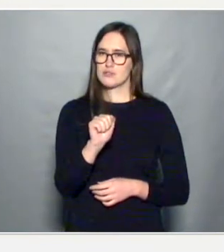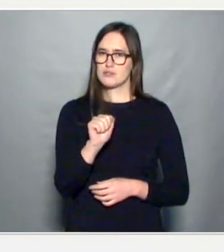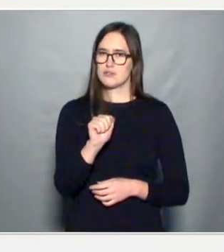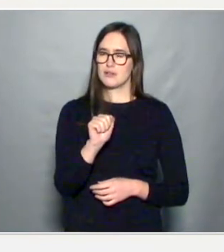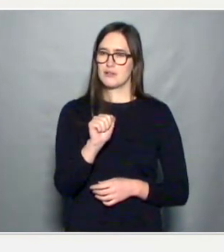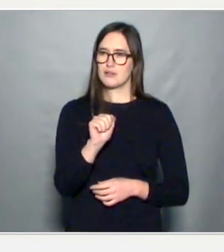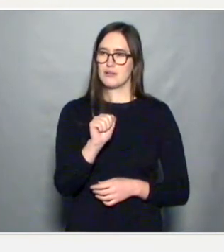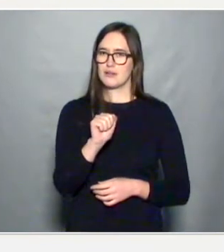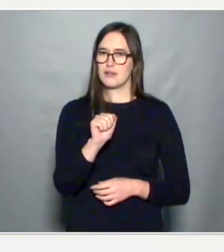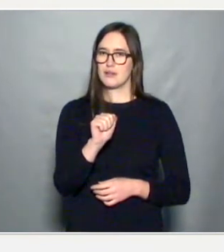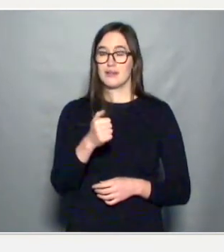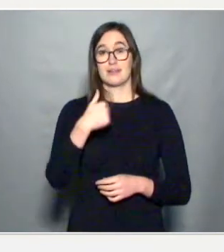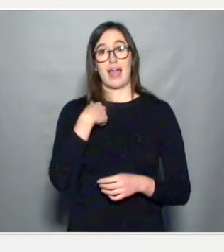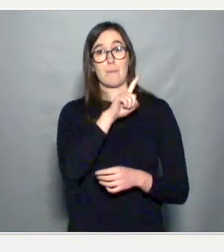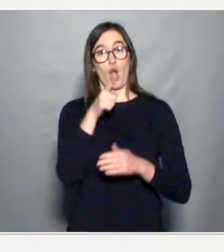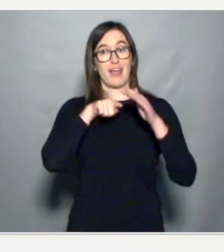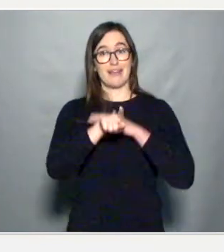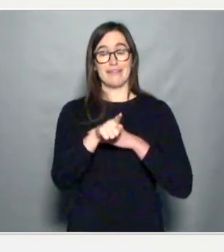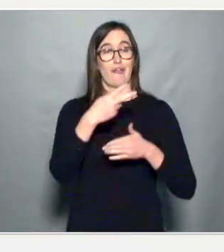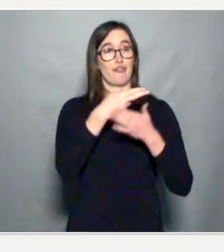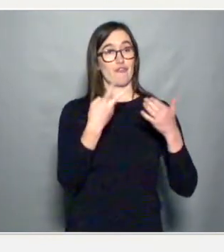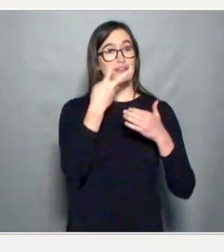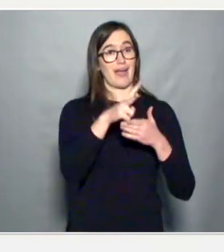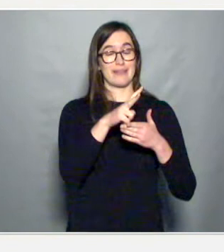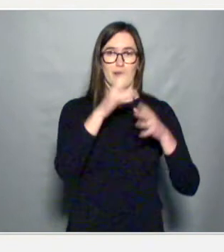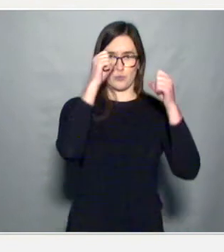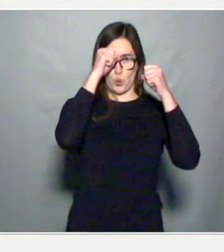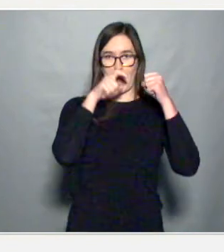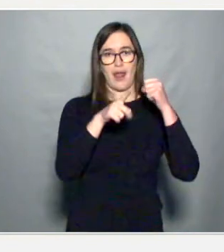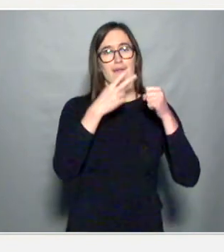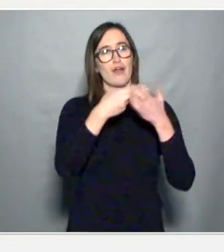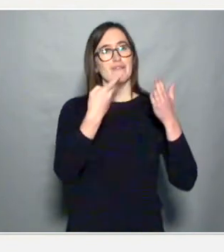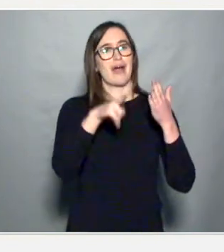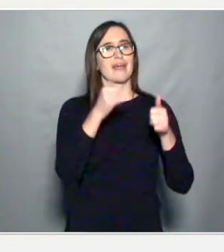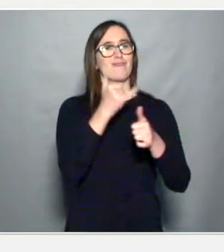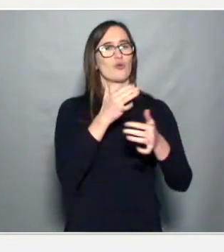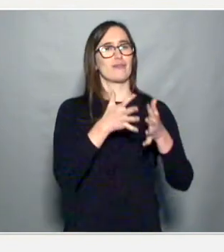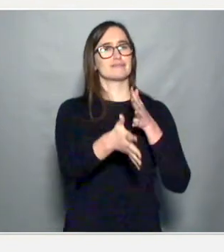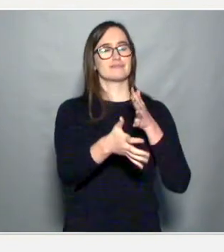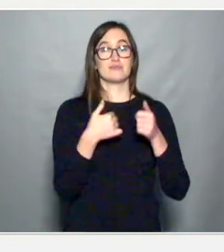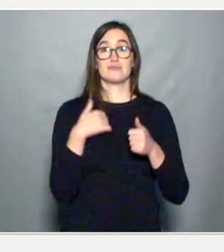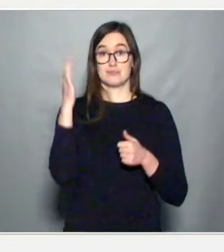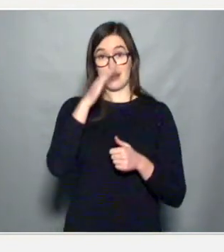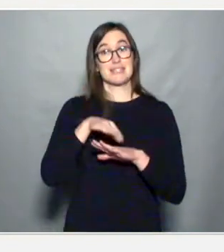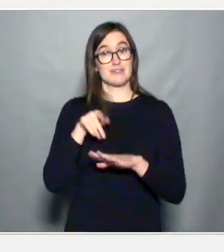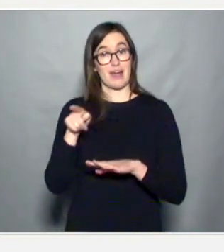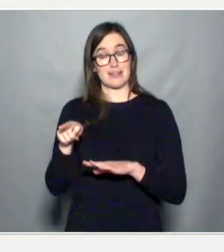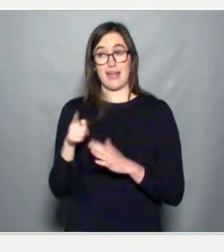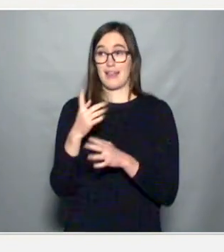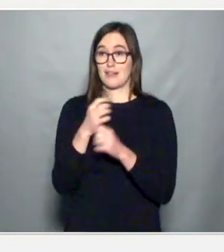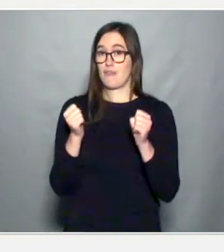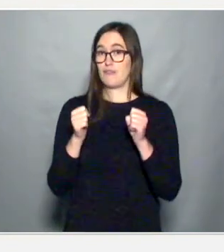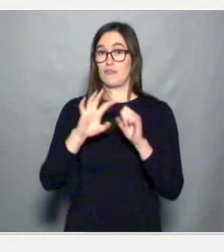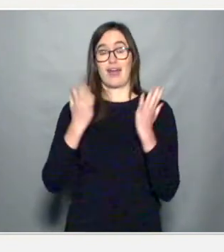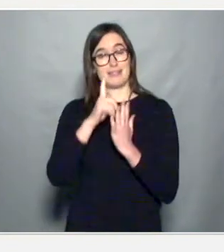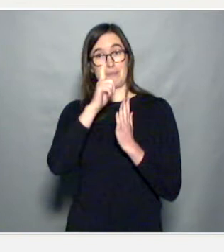upp namnändring plus hur gör man på min dator. För jag tänkte, vi bor ju i Sverige, eller jag bor i Sverige som ett av världens mest